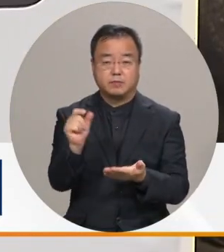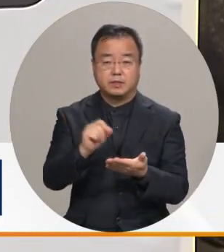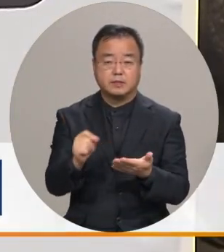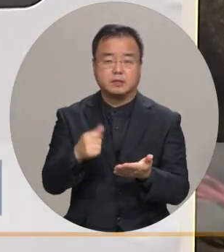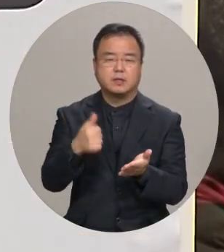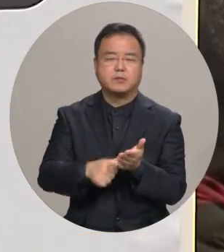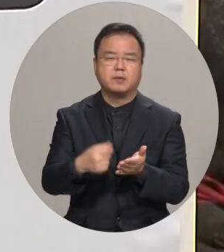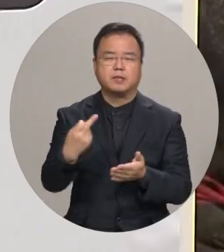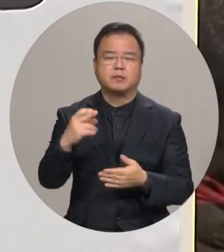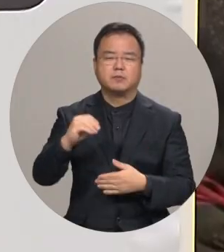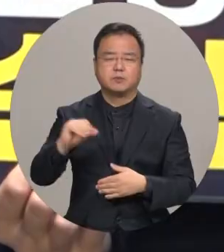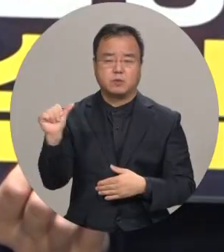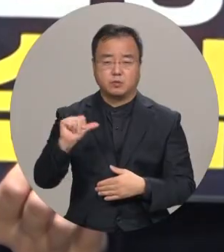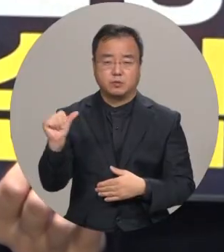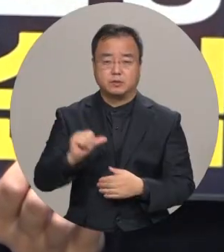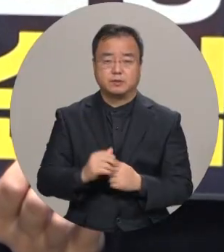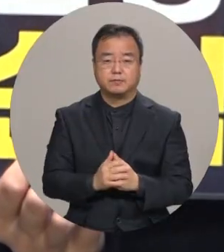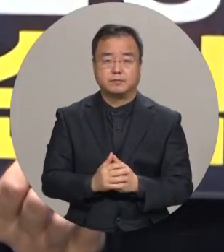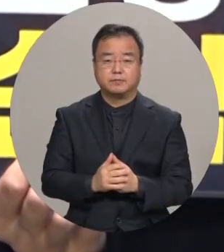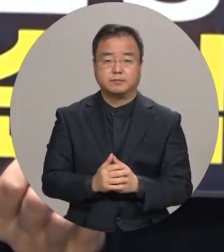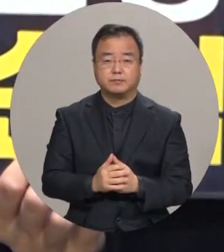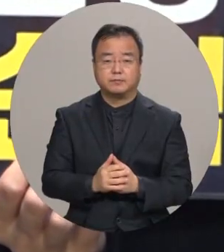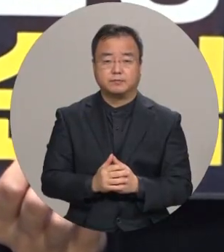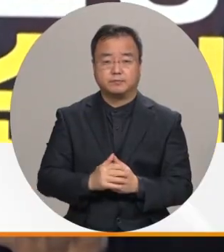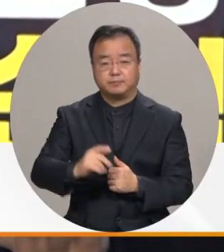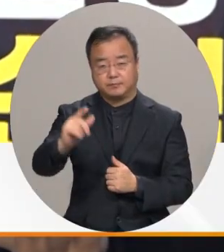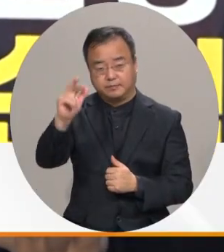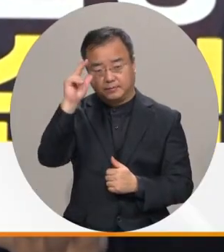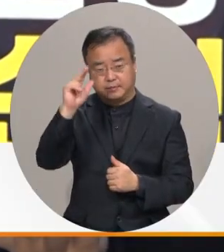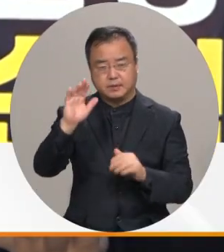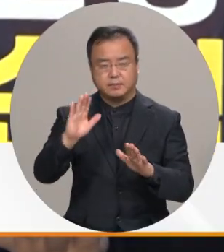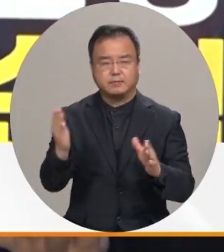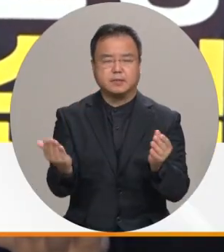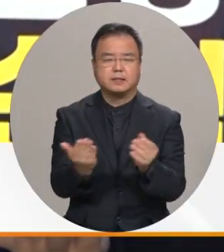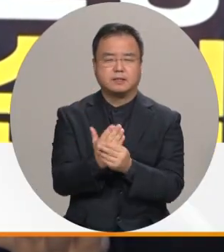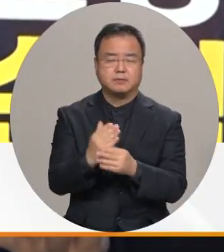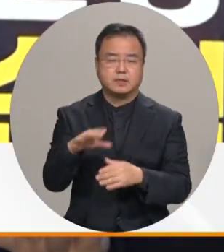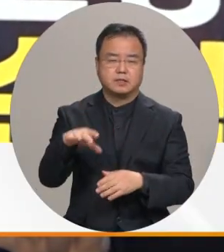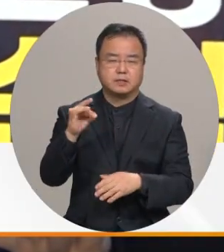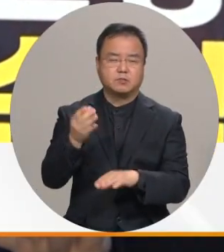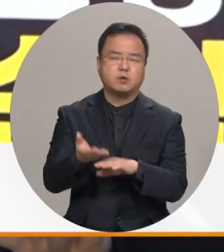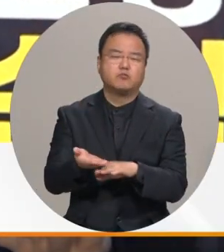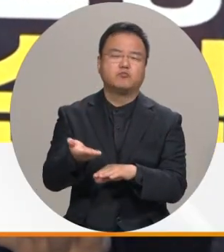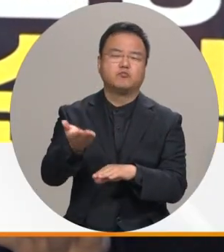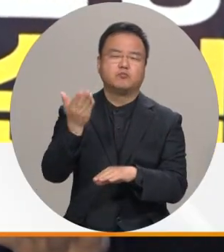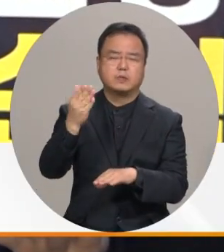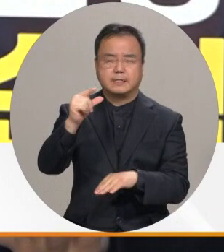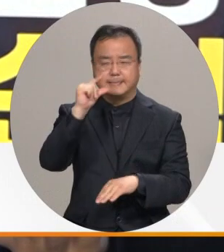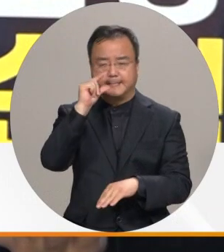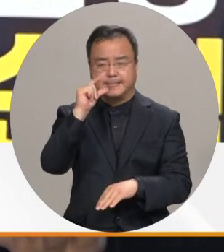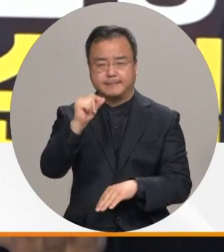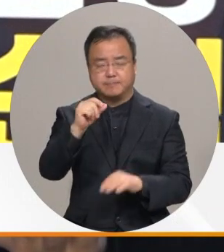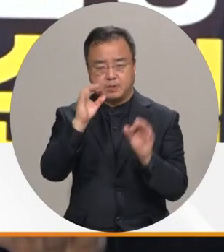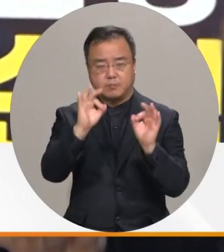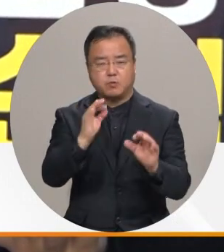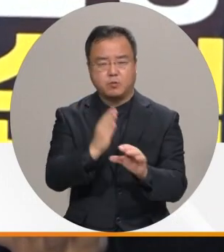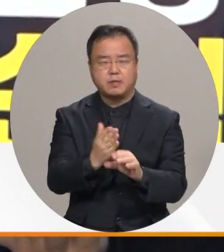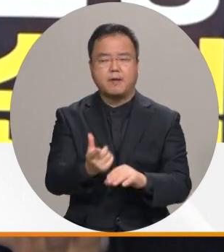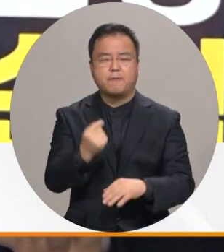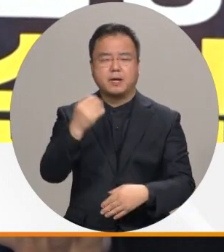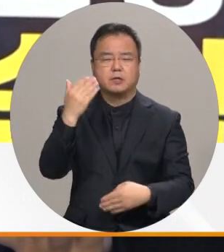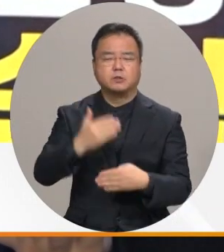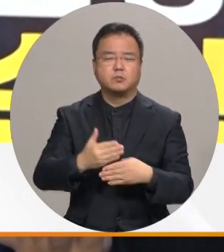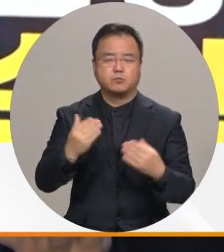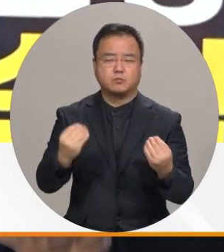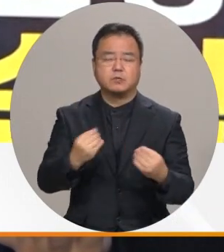것으로 알려졌습니다. 경찰은 사건 초기 윗선이 민감하게 보고 있으니 빠른 종결을